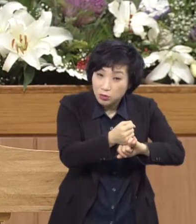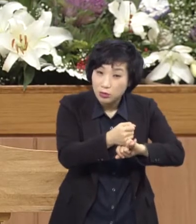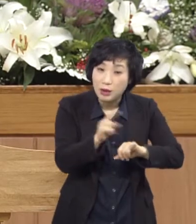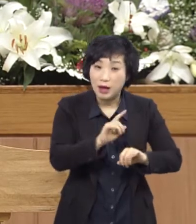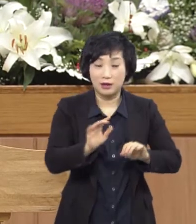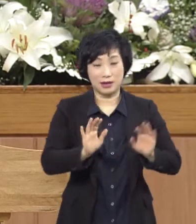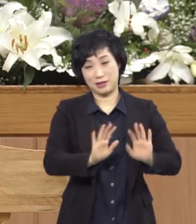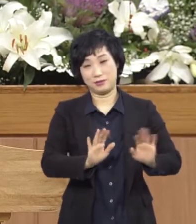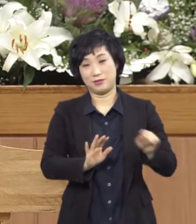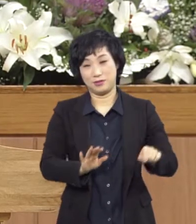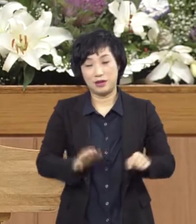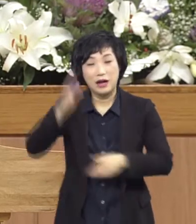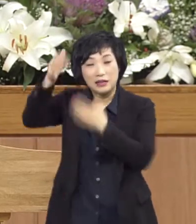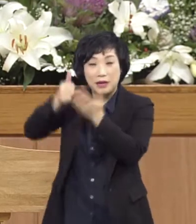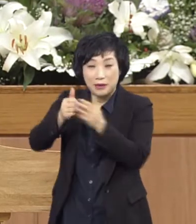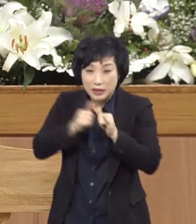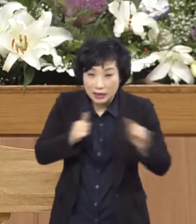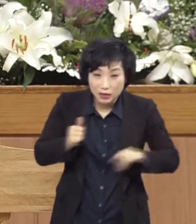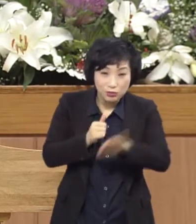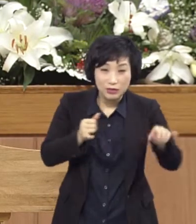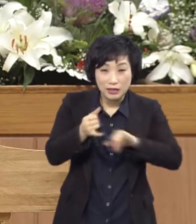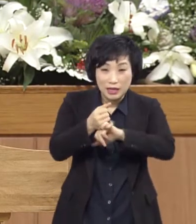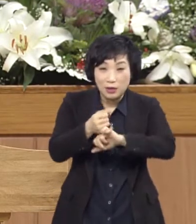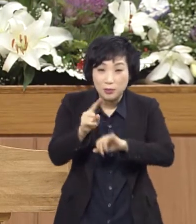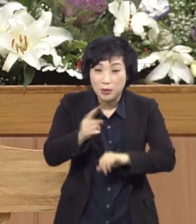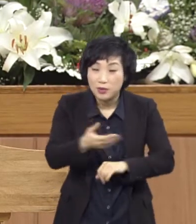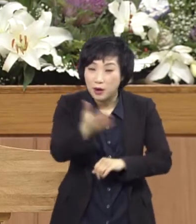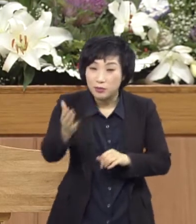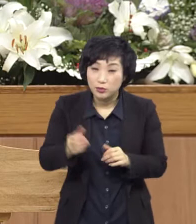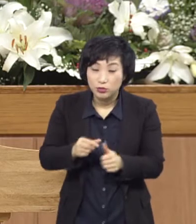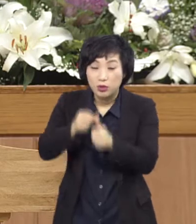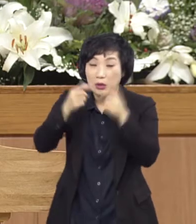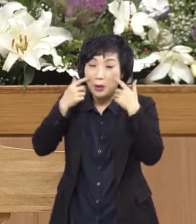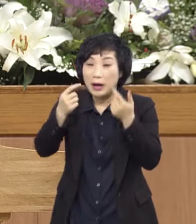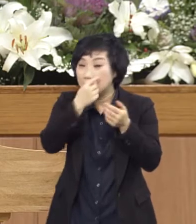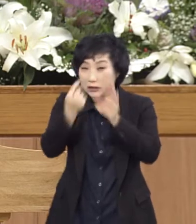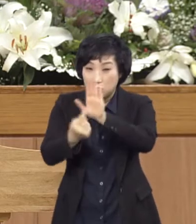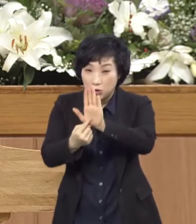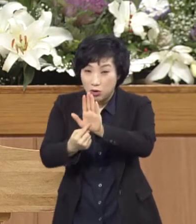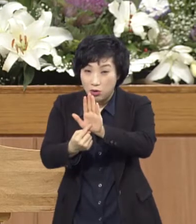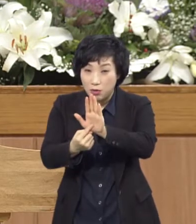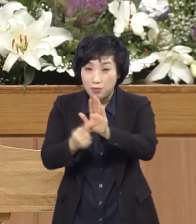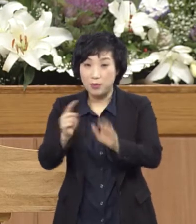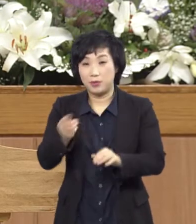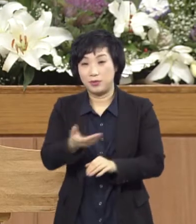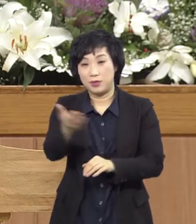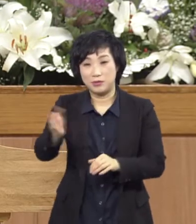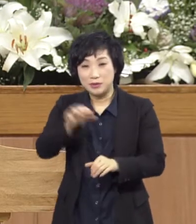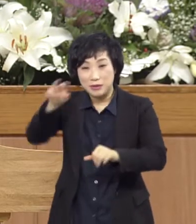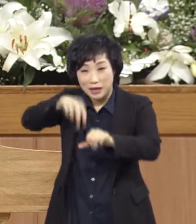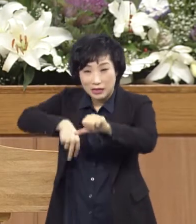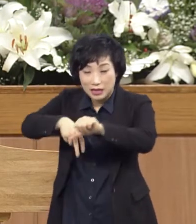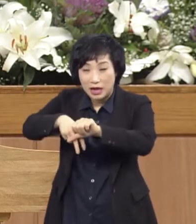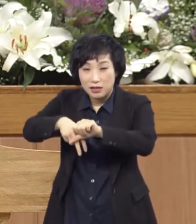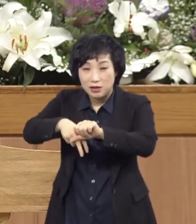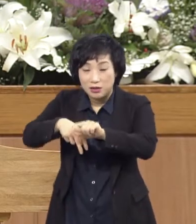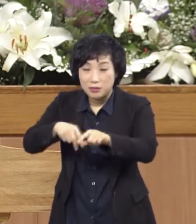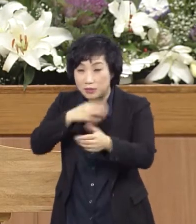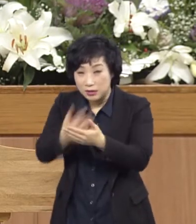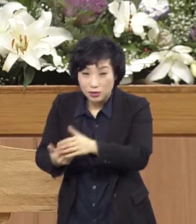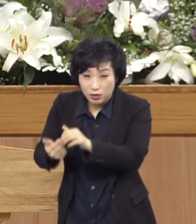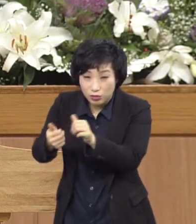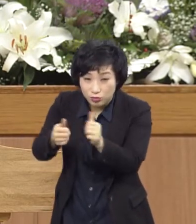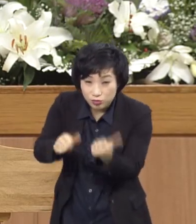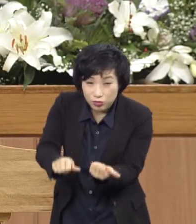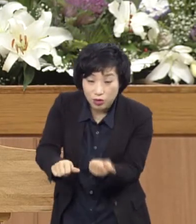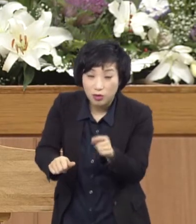구원의 확실한 증표로 십자가에 피 흘려 죄값으로 죽으리라고 하는